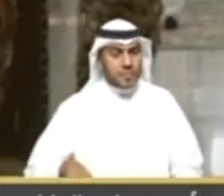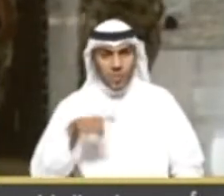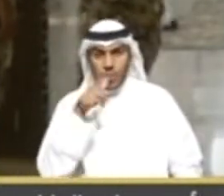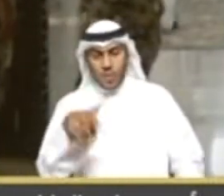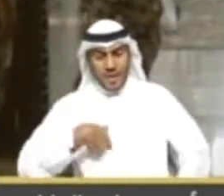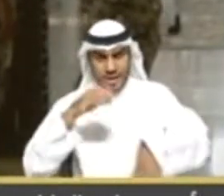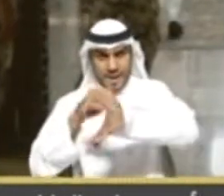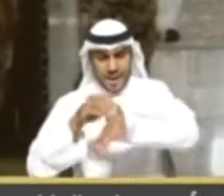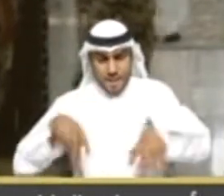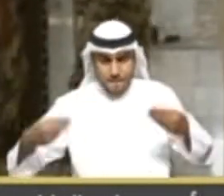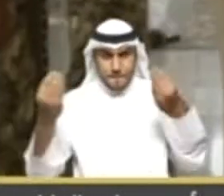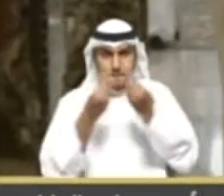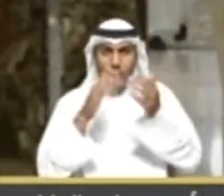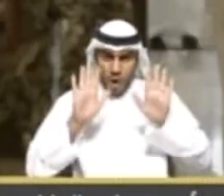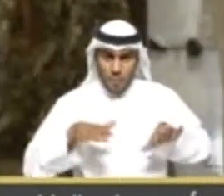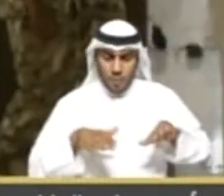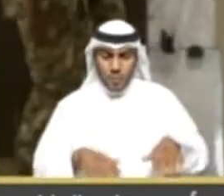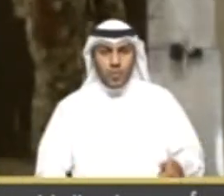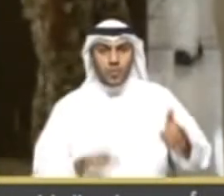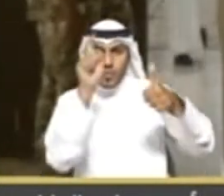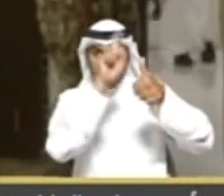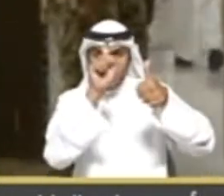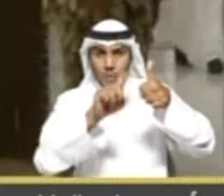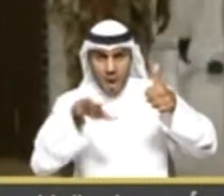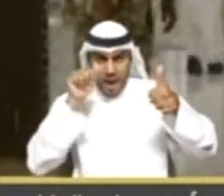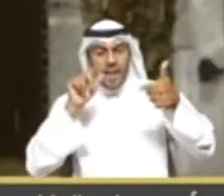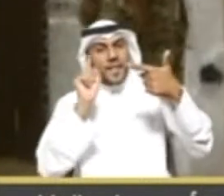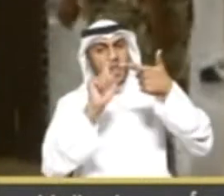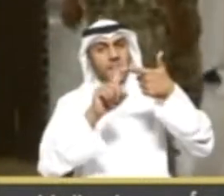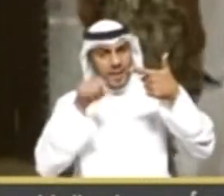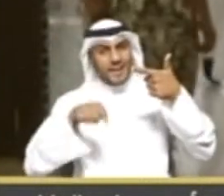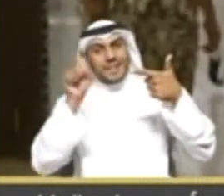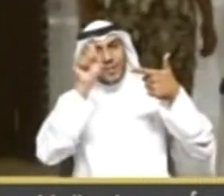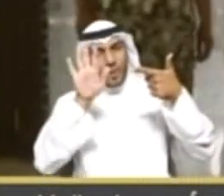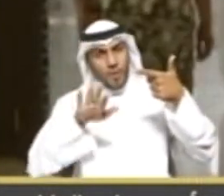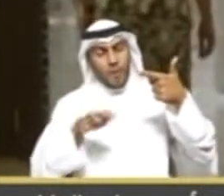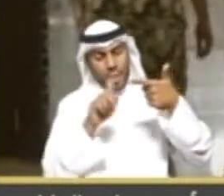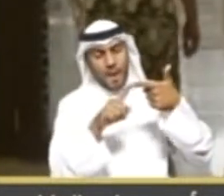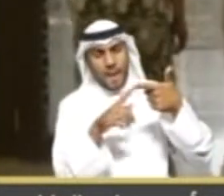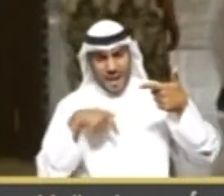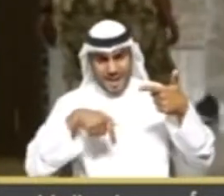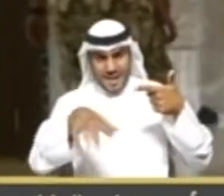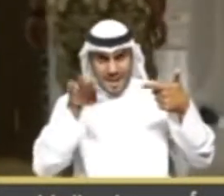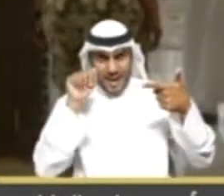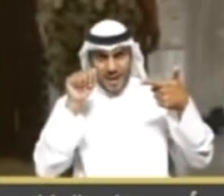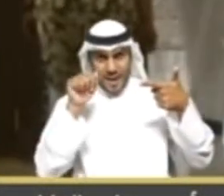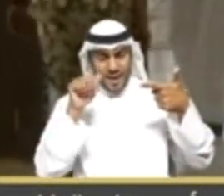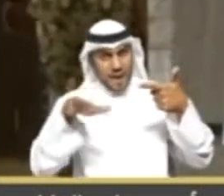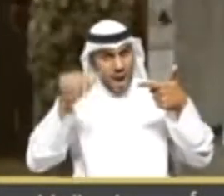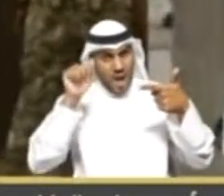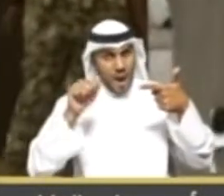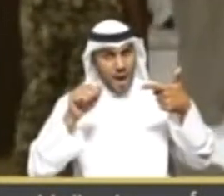ونحن لا نزال في هذه اللحظة في الاستجواب الثاني. وبعد الاستجواب الثاني راح يكون هناك أيضا استجواب